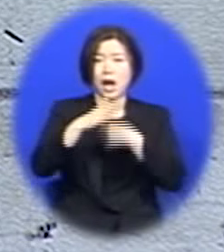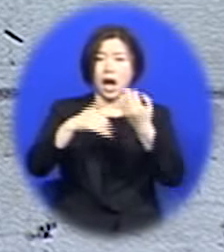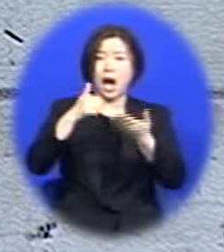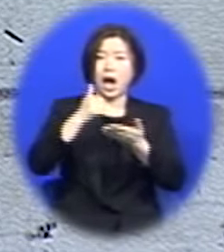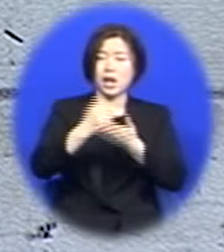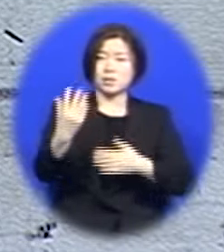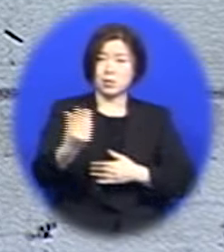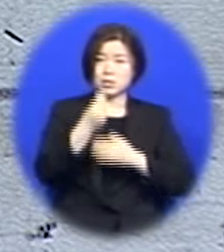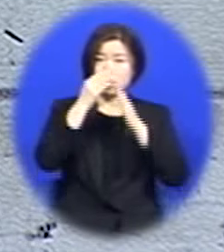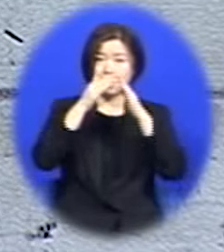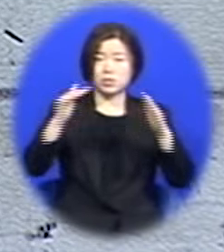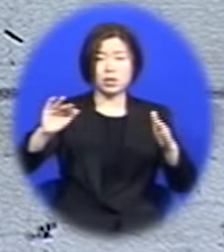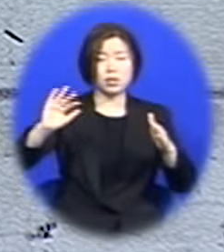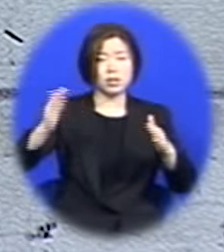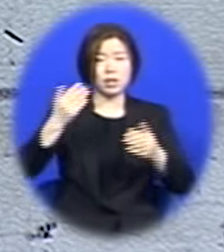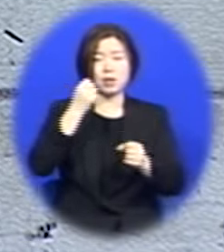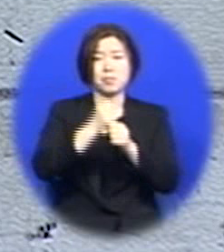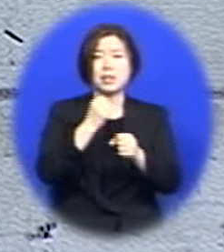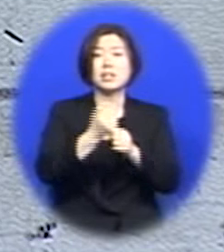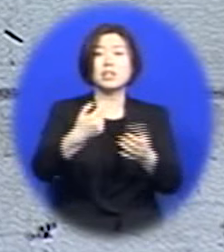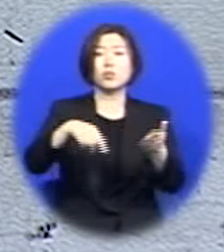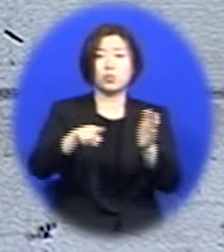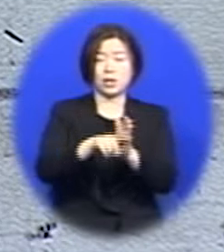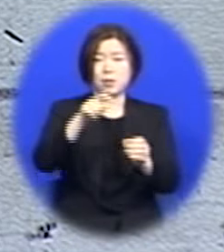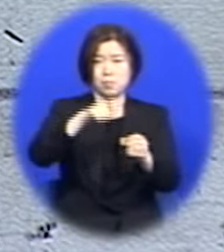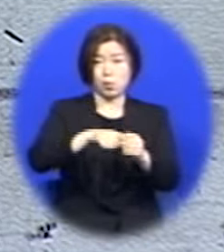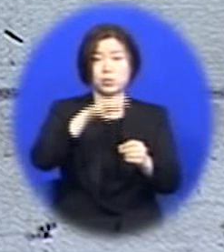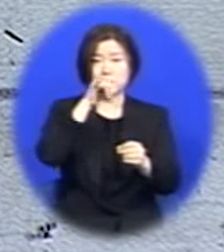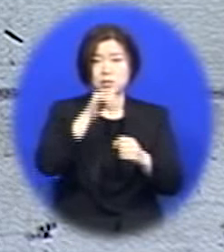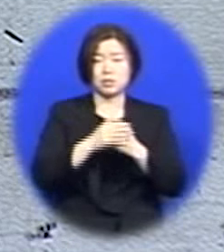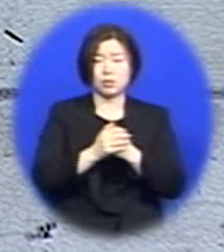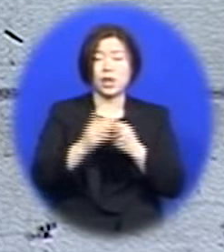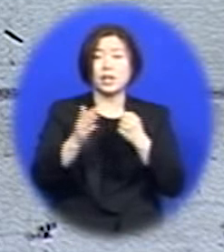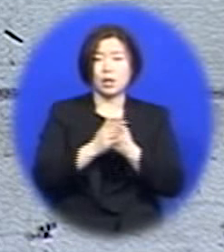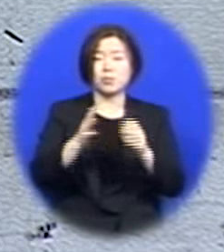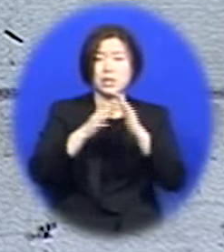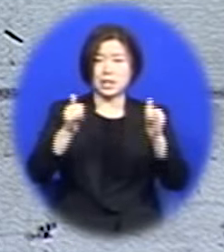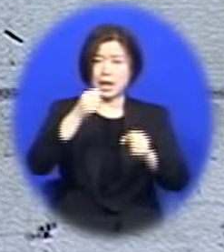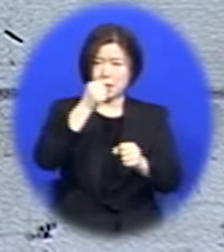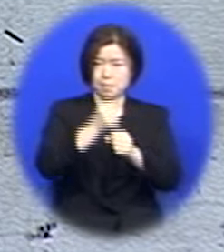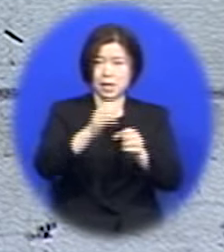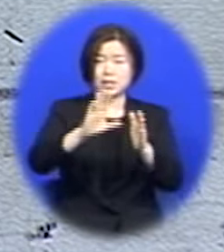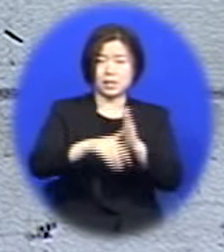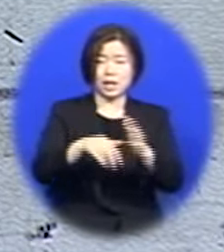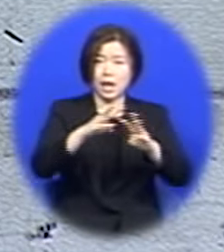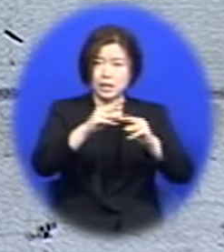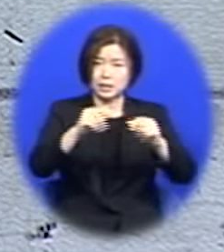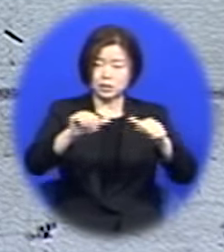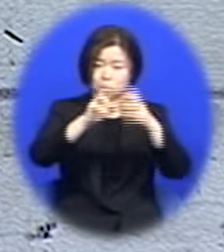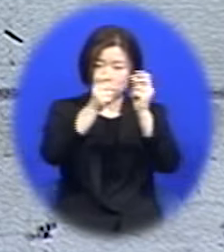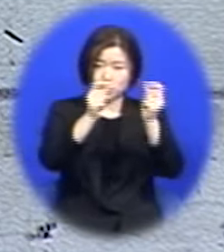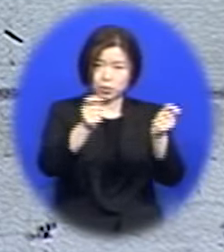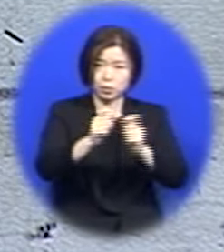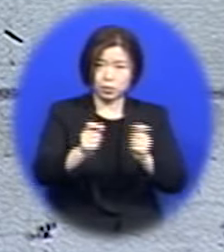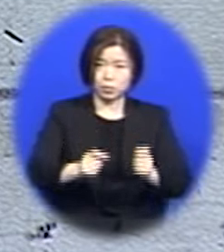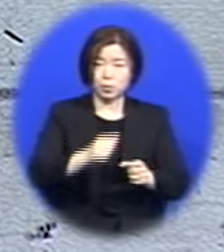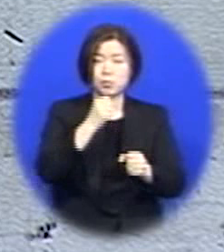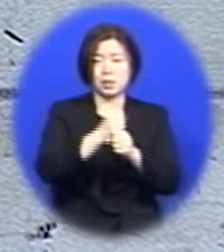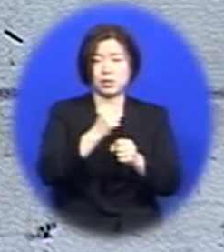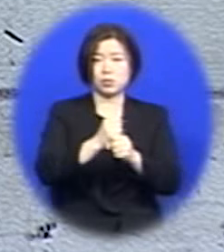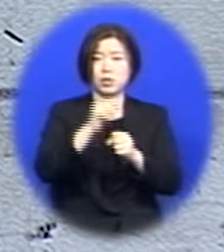하나님의 성전되게 만드시는 것이었습니다. 그래서 사람을 만드실 때 흙으로 빚으시고 그